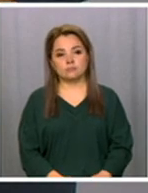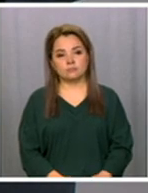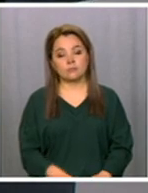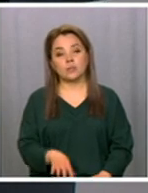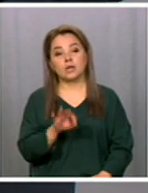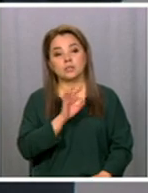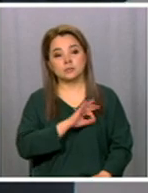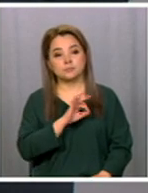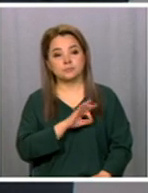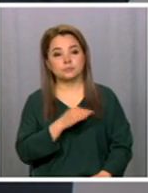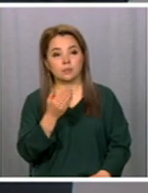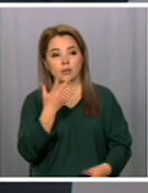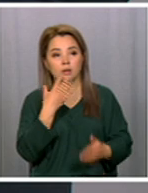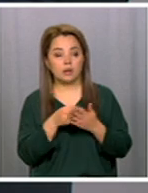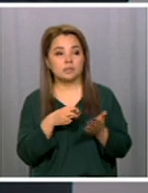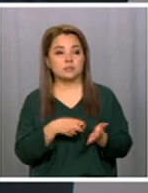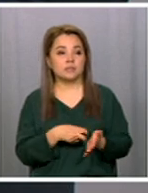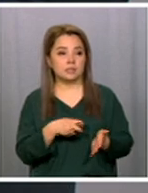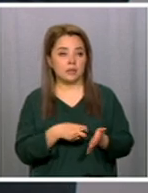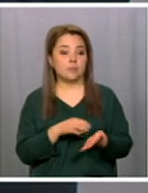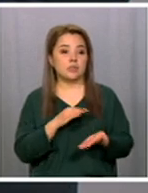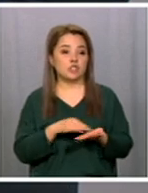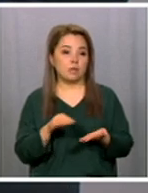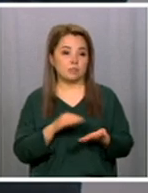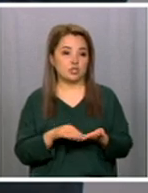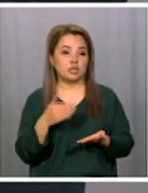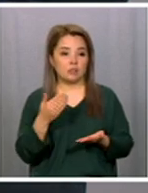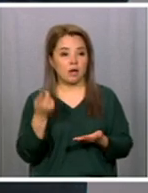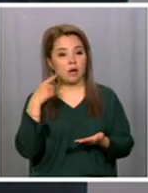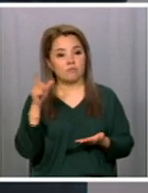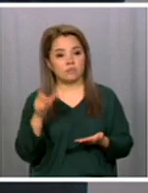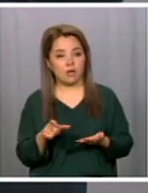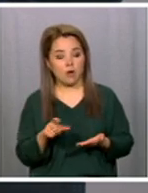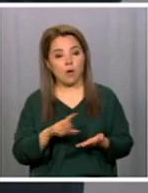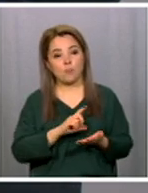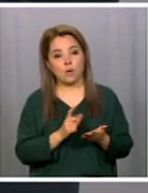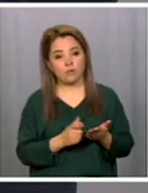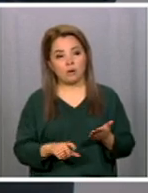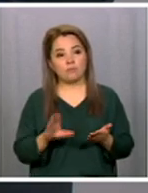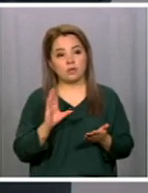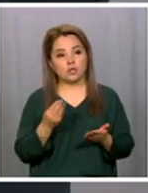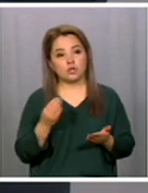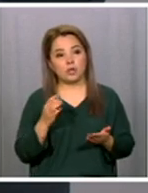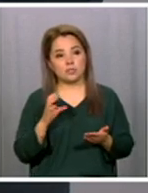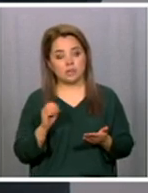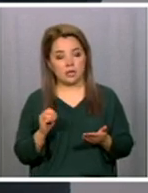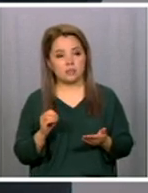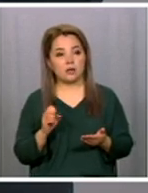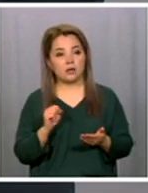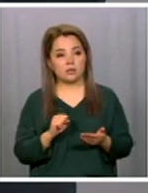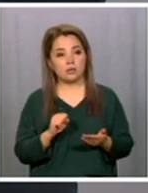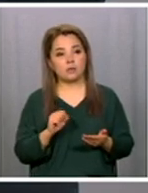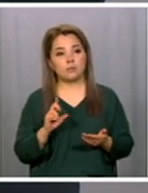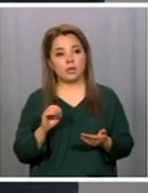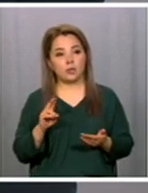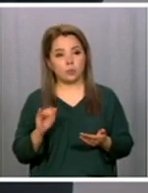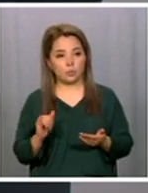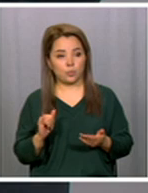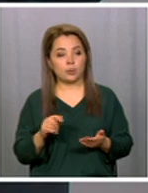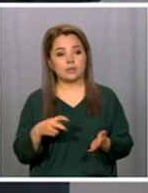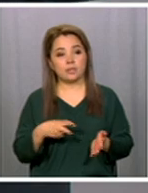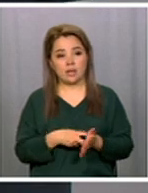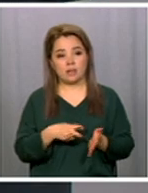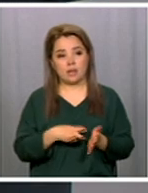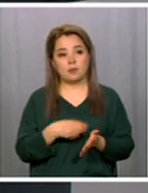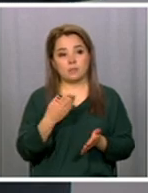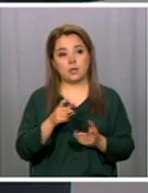Используя прием телеграмма, напишите автору повести «Волоколамское шоссе» Александру Беку телеграмму